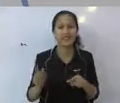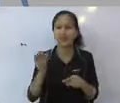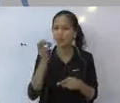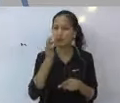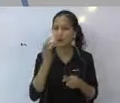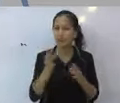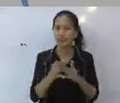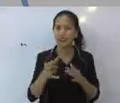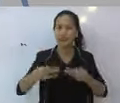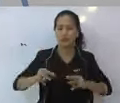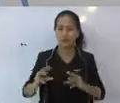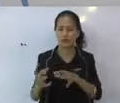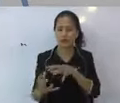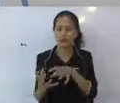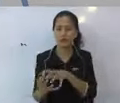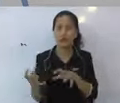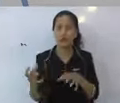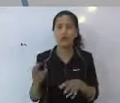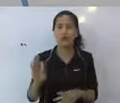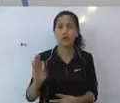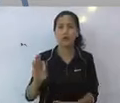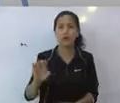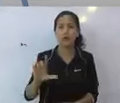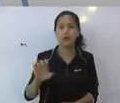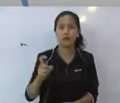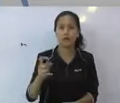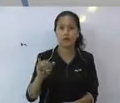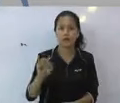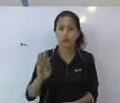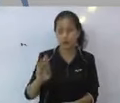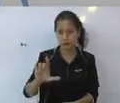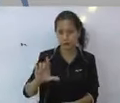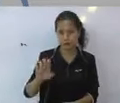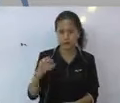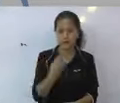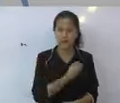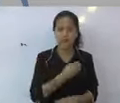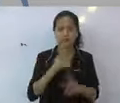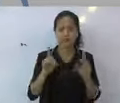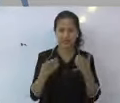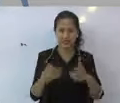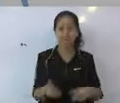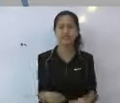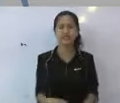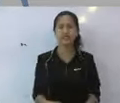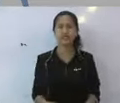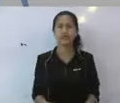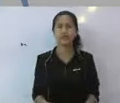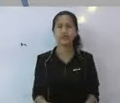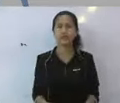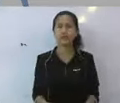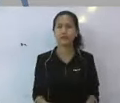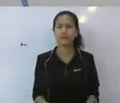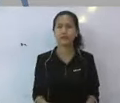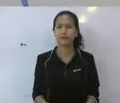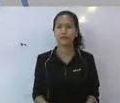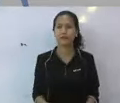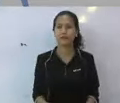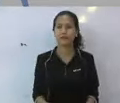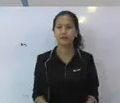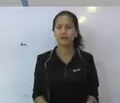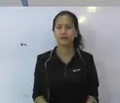magiging flexible naman yung ating diet. So, marami namang mga guides, di ba? Next, a sustainable flexitarian